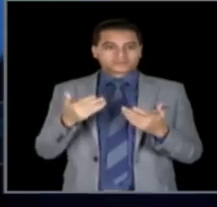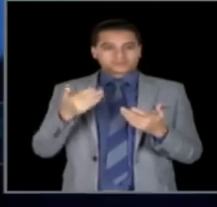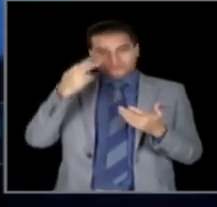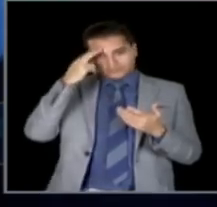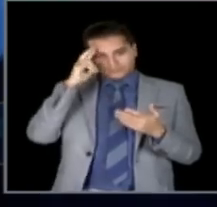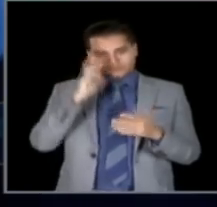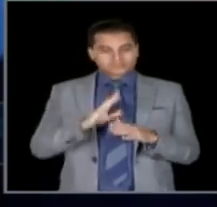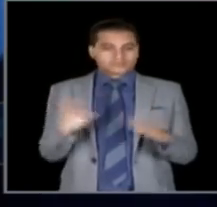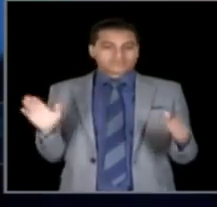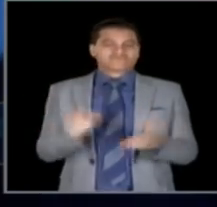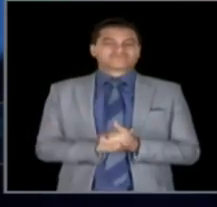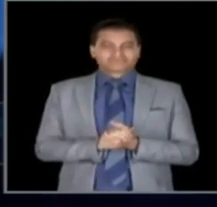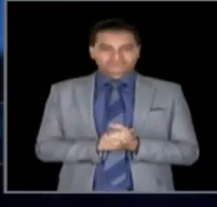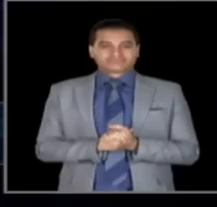هي؟